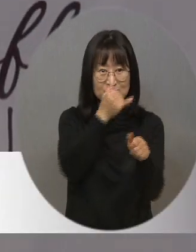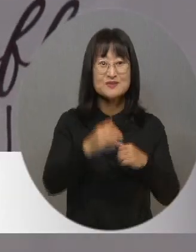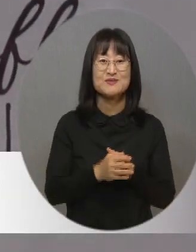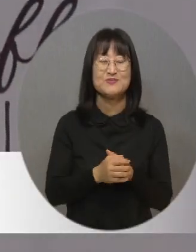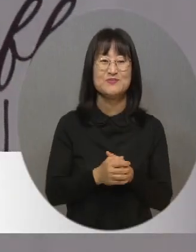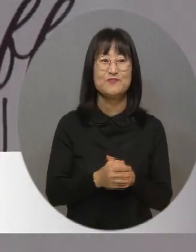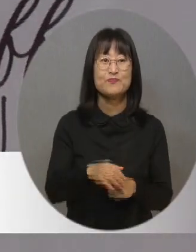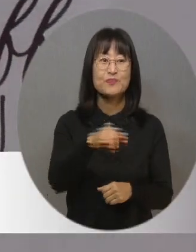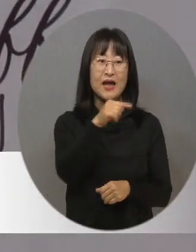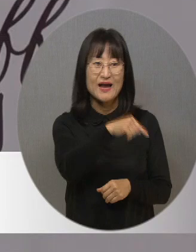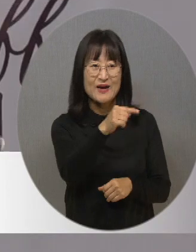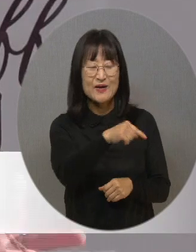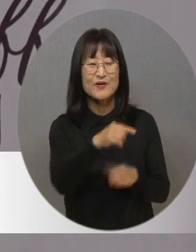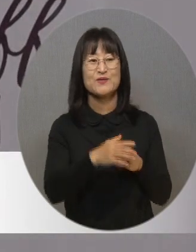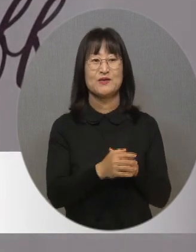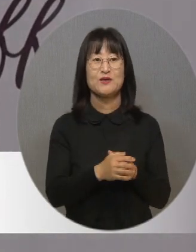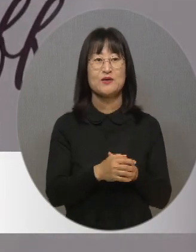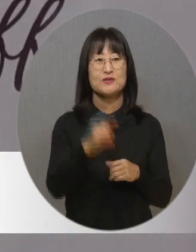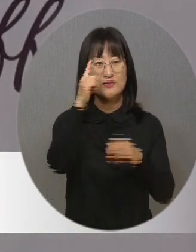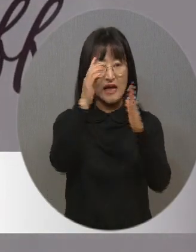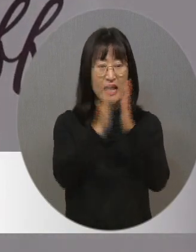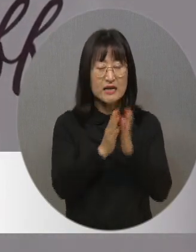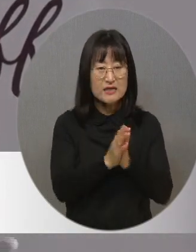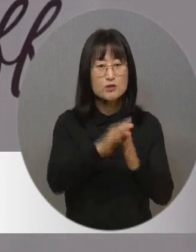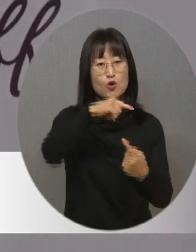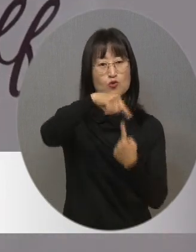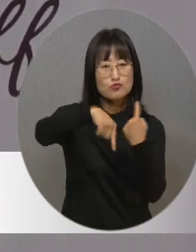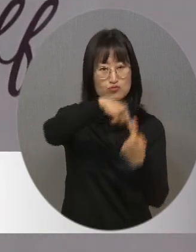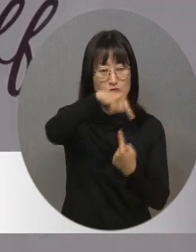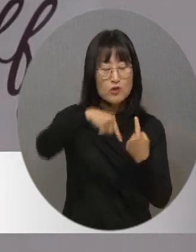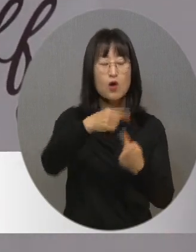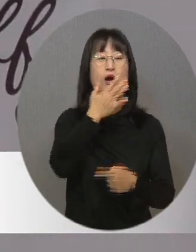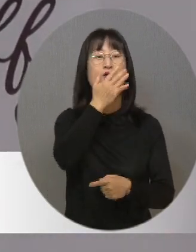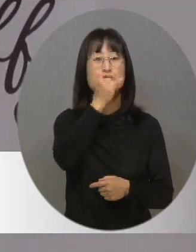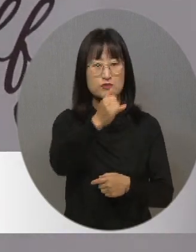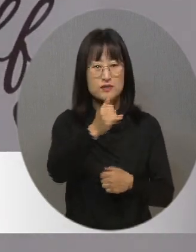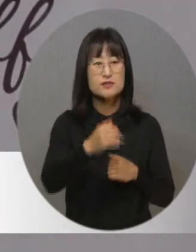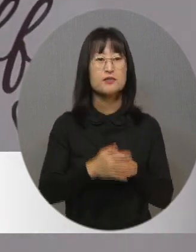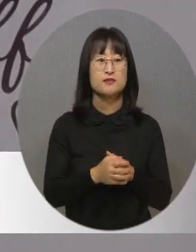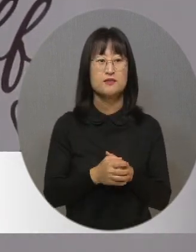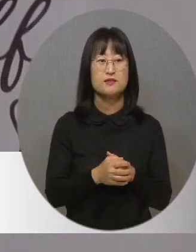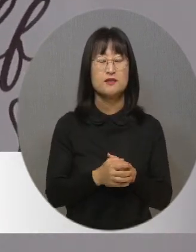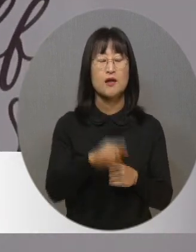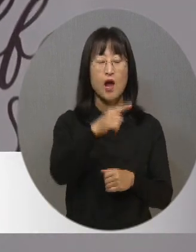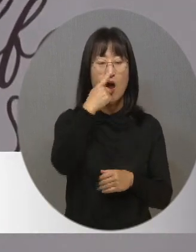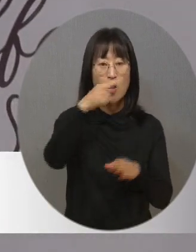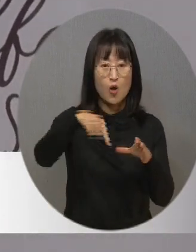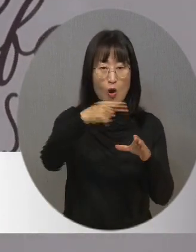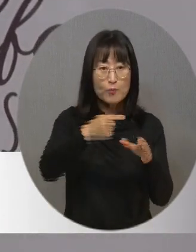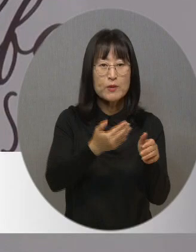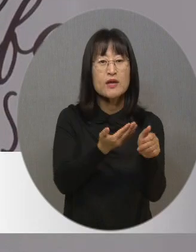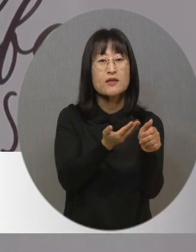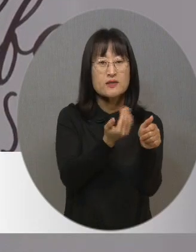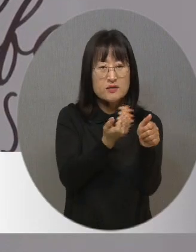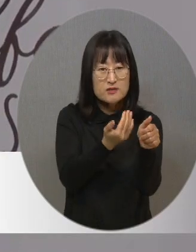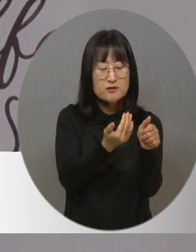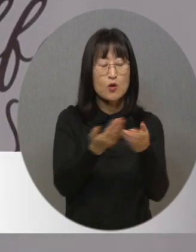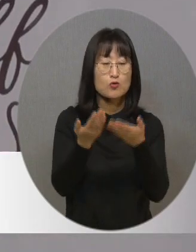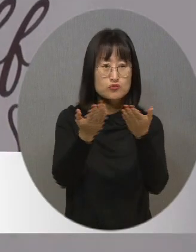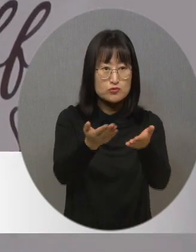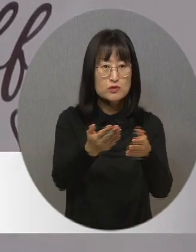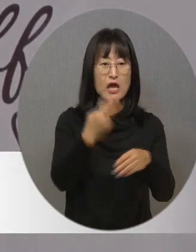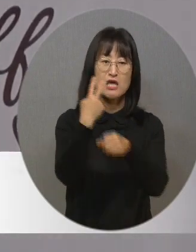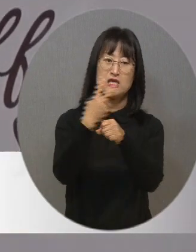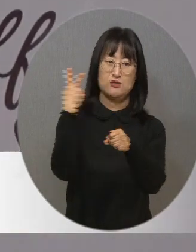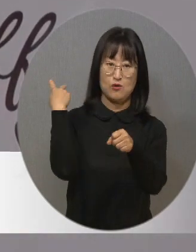솔비터에다가 자체적으로 운영할 수 있는, 자체적으로 자생할 수 있는 카페 트럭을 제공한 게 2년 전인데